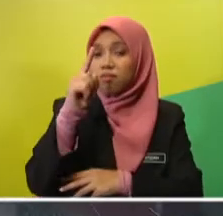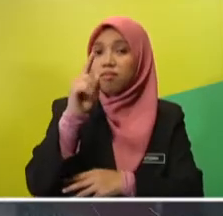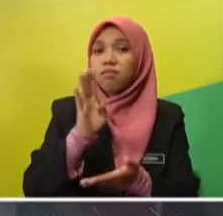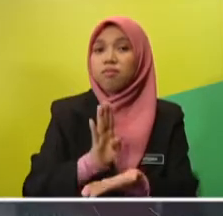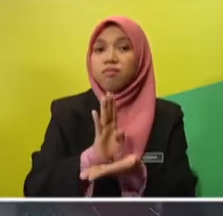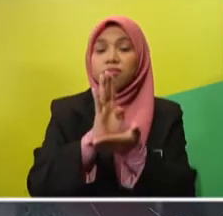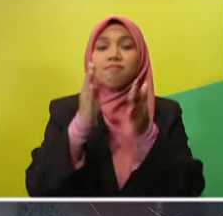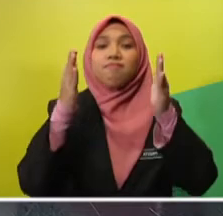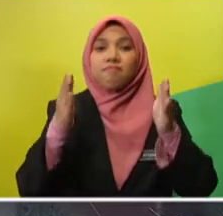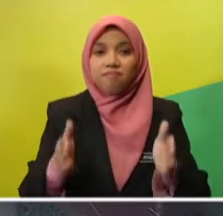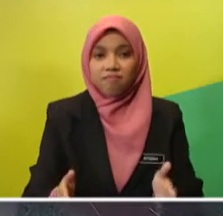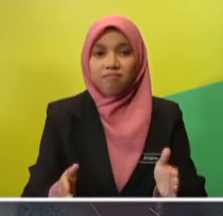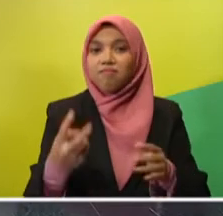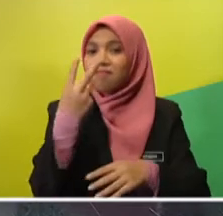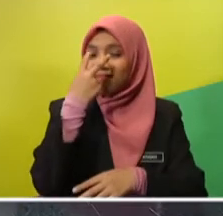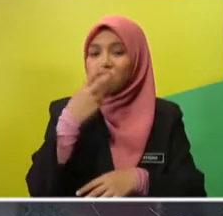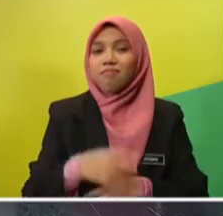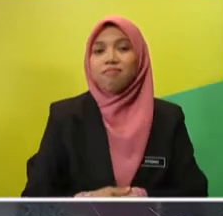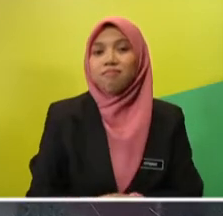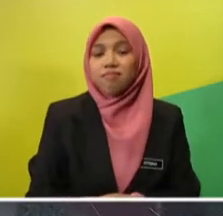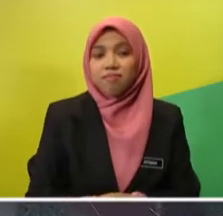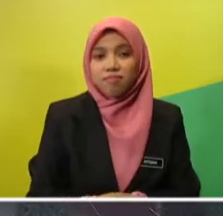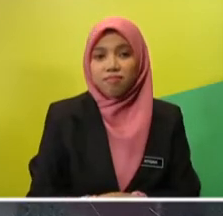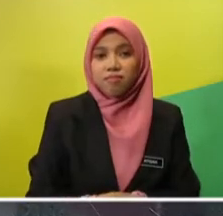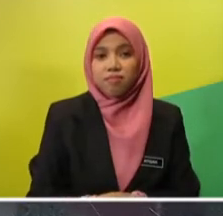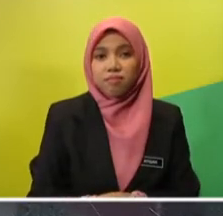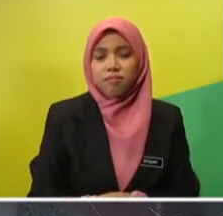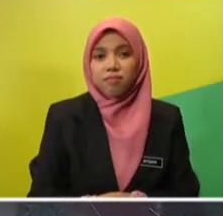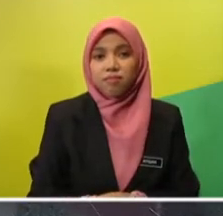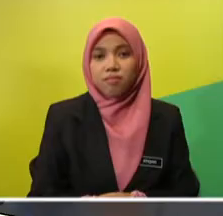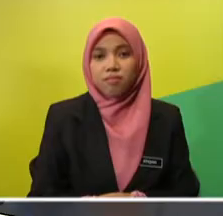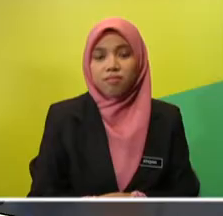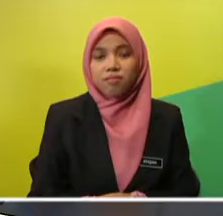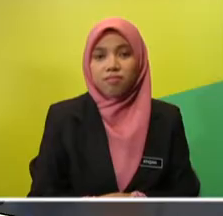ketidakupayaan penglihatan. Okey, cikgu? Okey. Kita ada tugasan kedua.